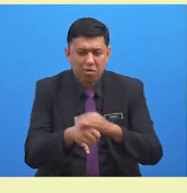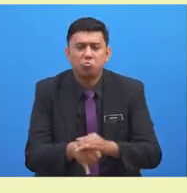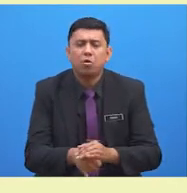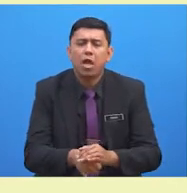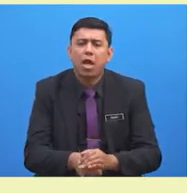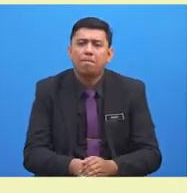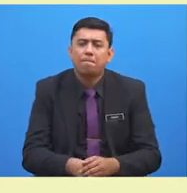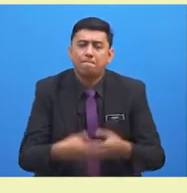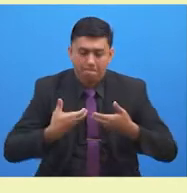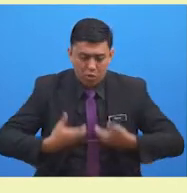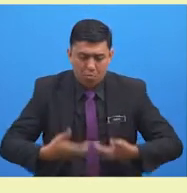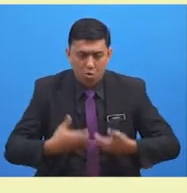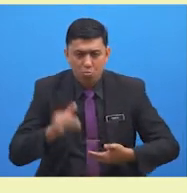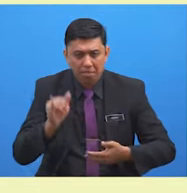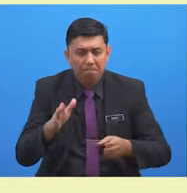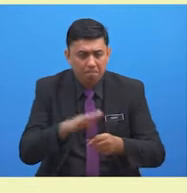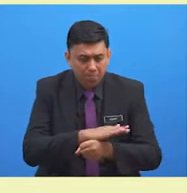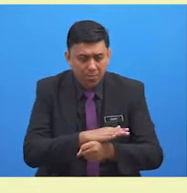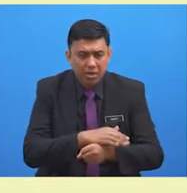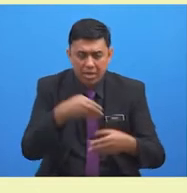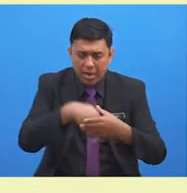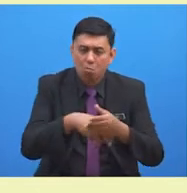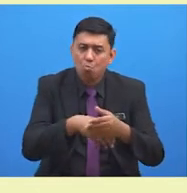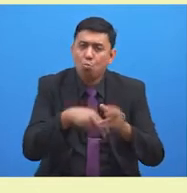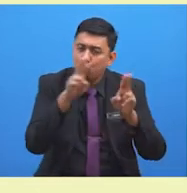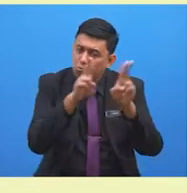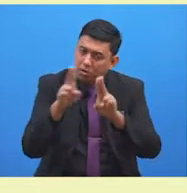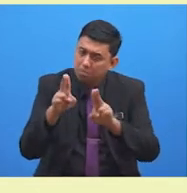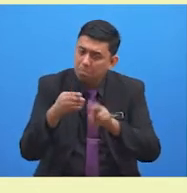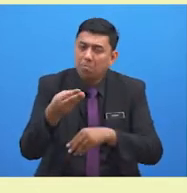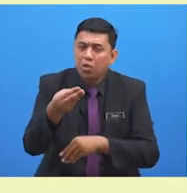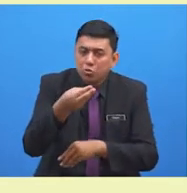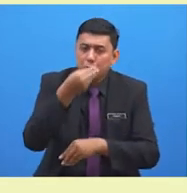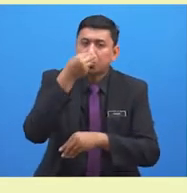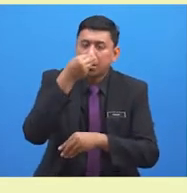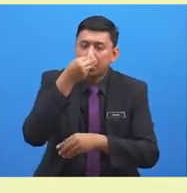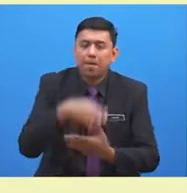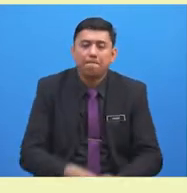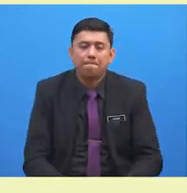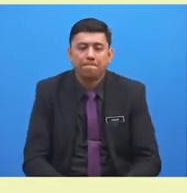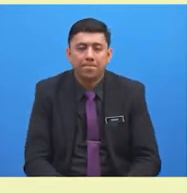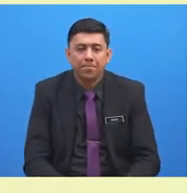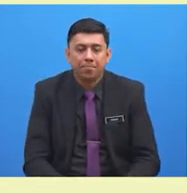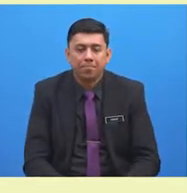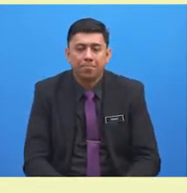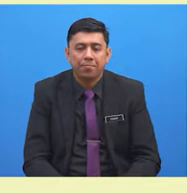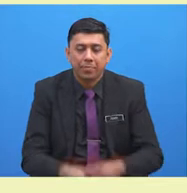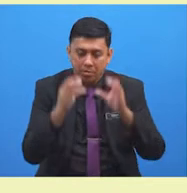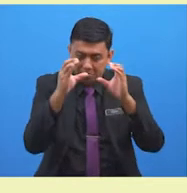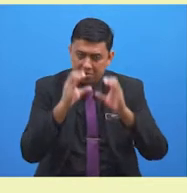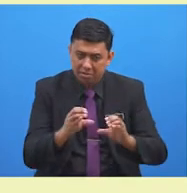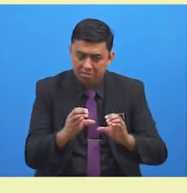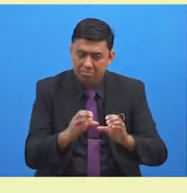maksima. Kaedah untuk mengira adalah seperti berikut. TLC sama